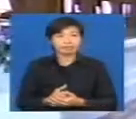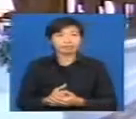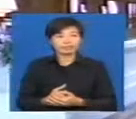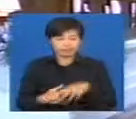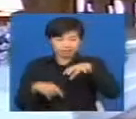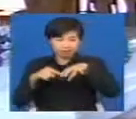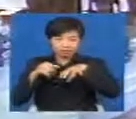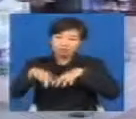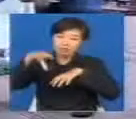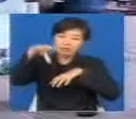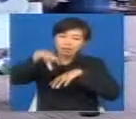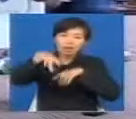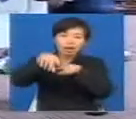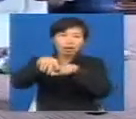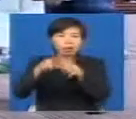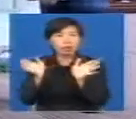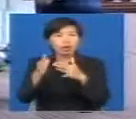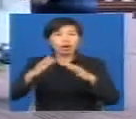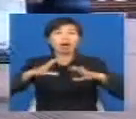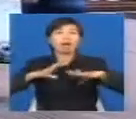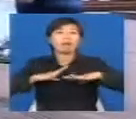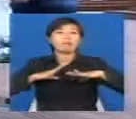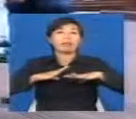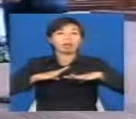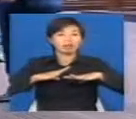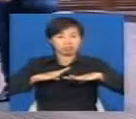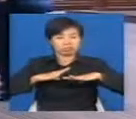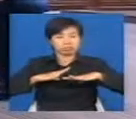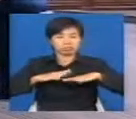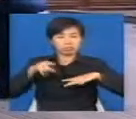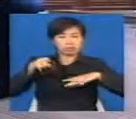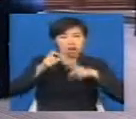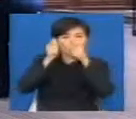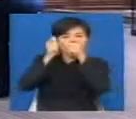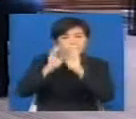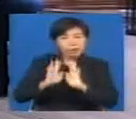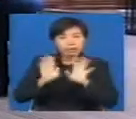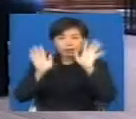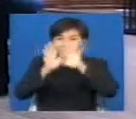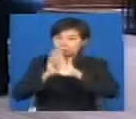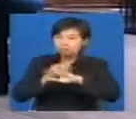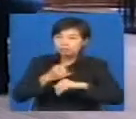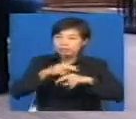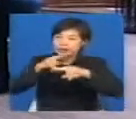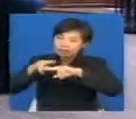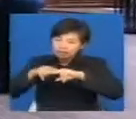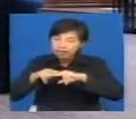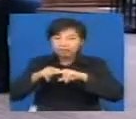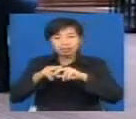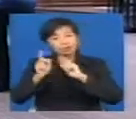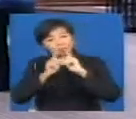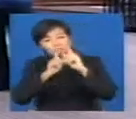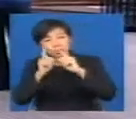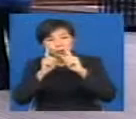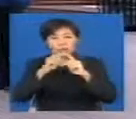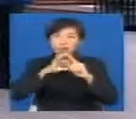ห้องพักรับรองนะซึ่งออกแบบให้โอกาสให้เกิดการอะไรนะพูดคุยหารืออย่างใกล้ชิด นั่นเป็นนิบันค